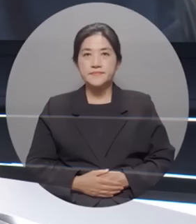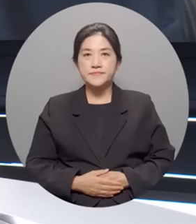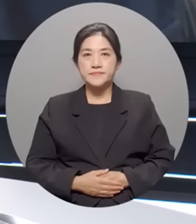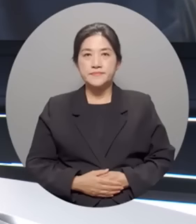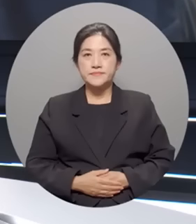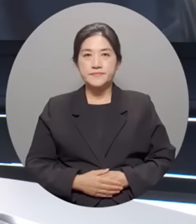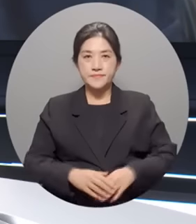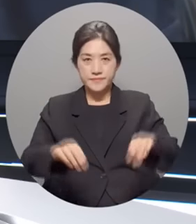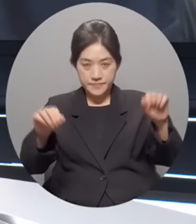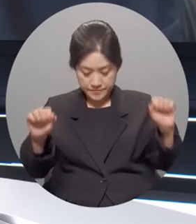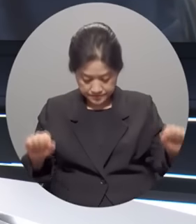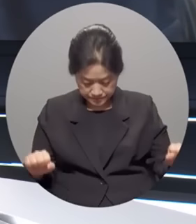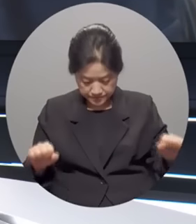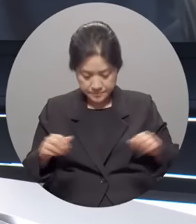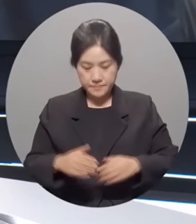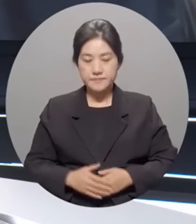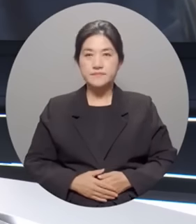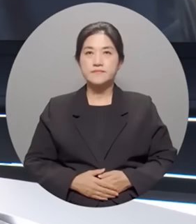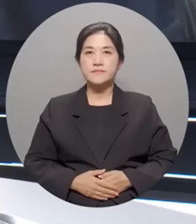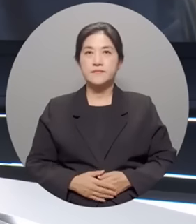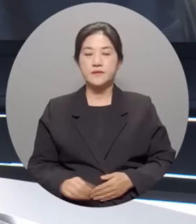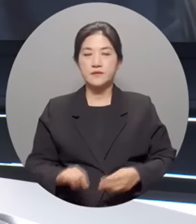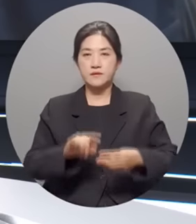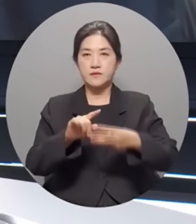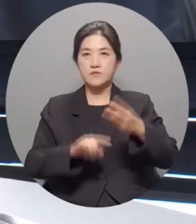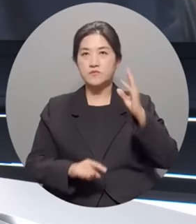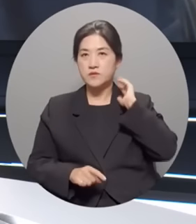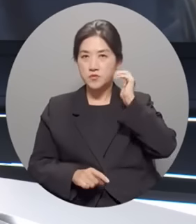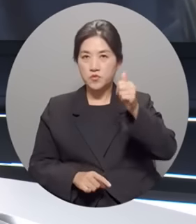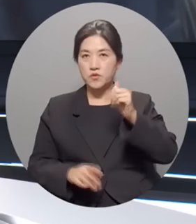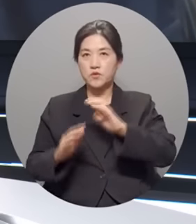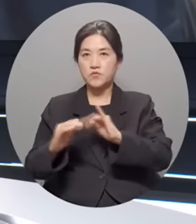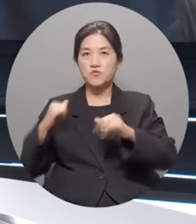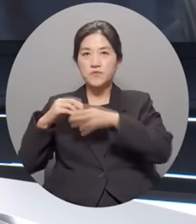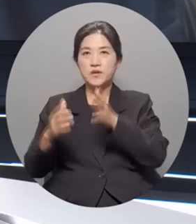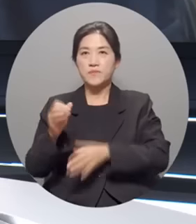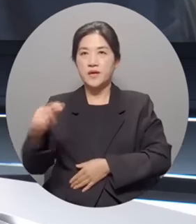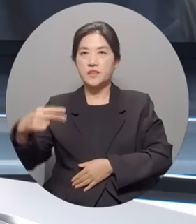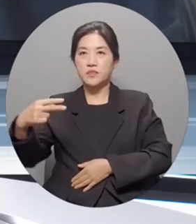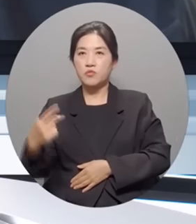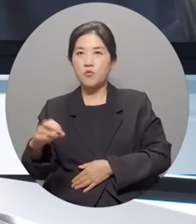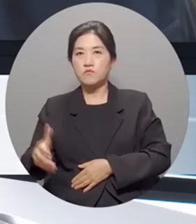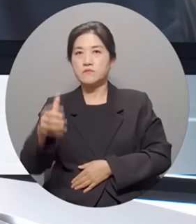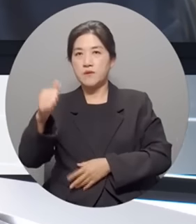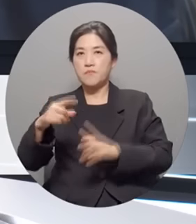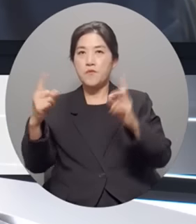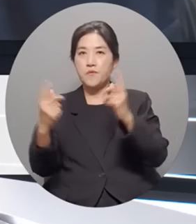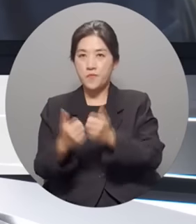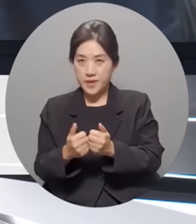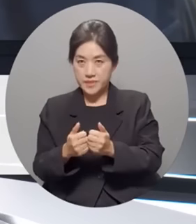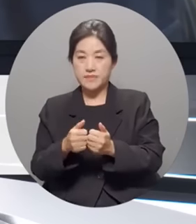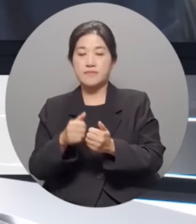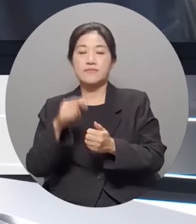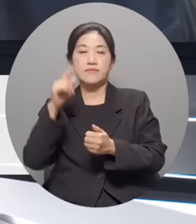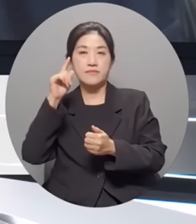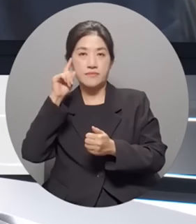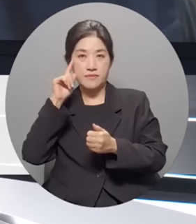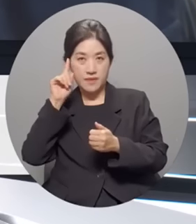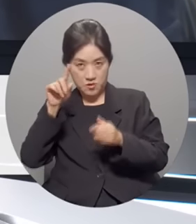여러분 안녕하십니까 윤성열 대통령과 국민의 임 한동훈 대표의 면담 하루 만에 대통령실이 대화 내용을